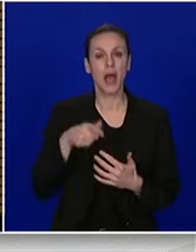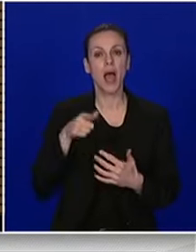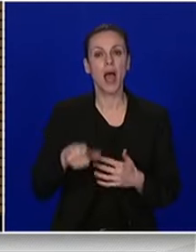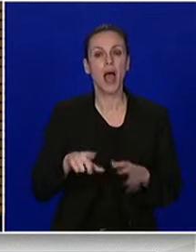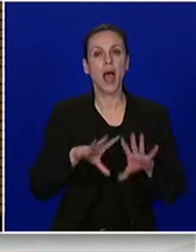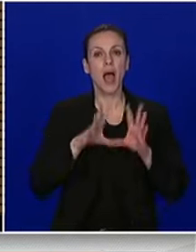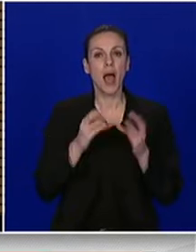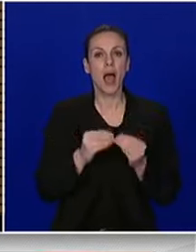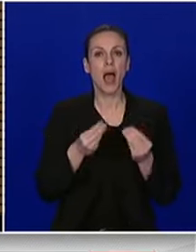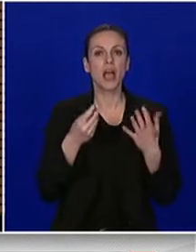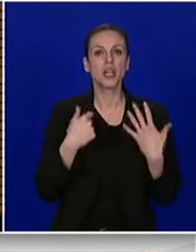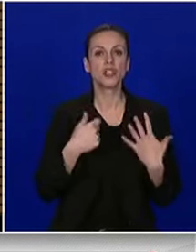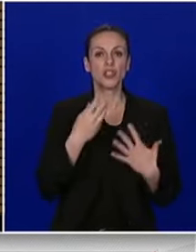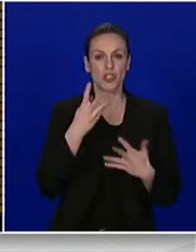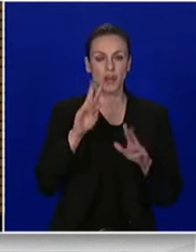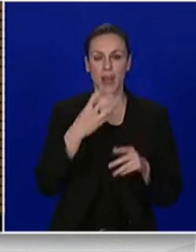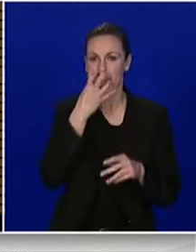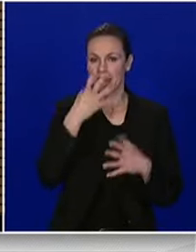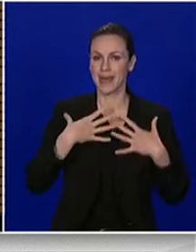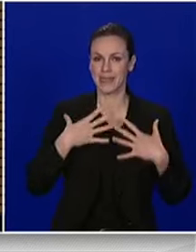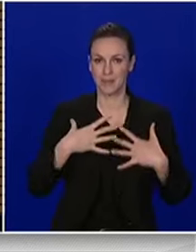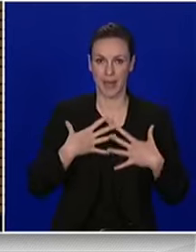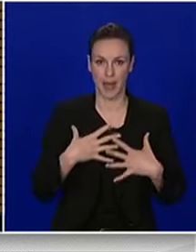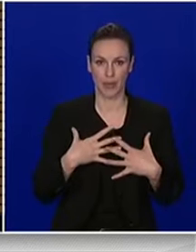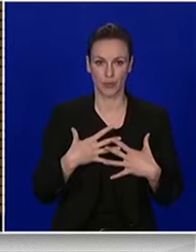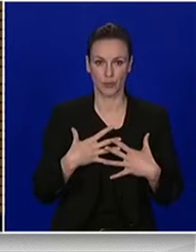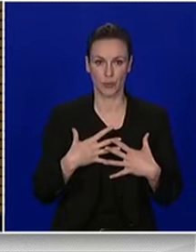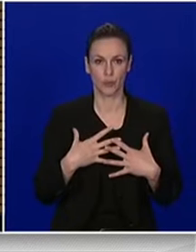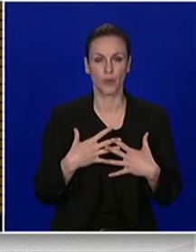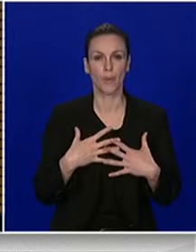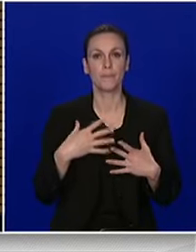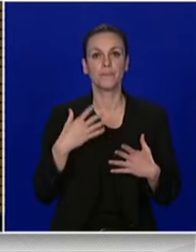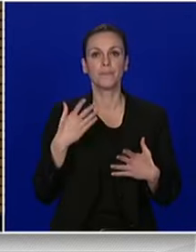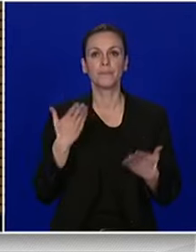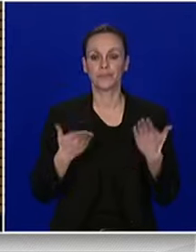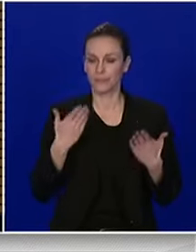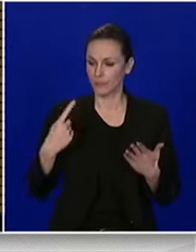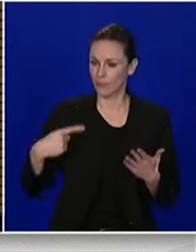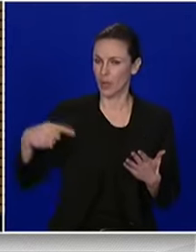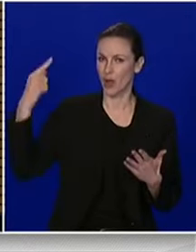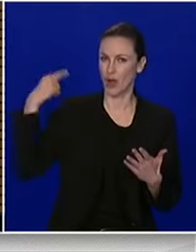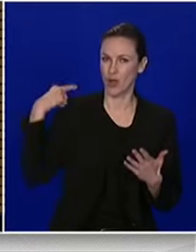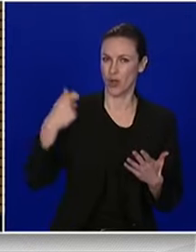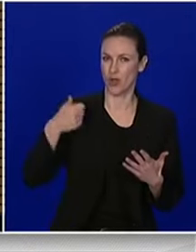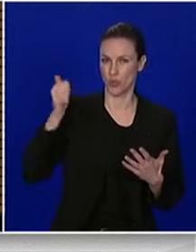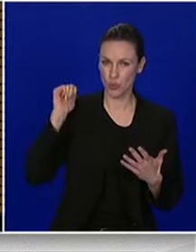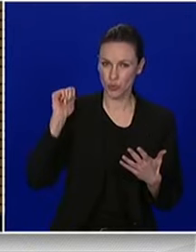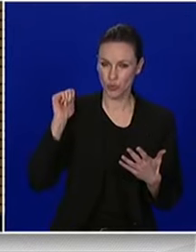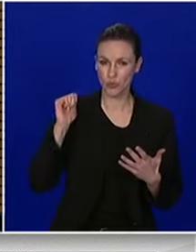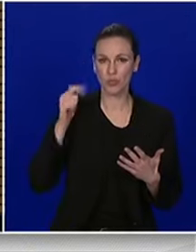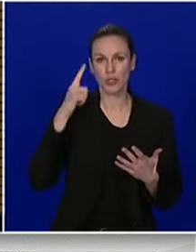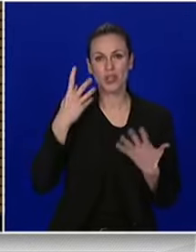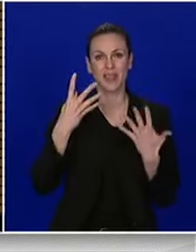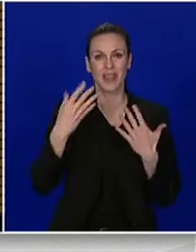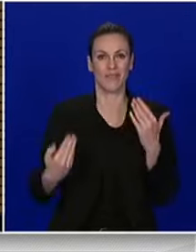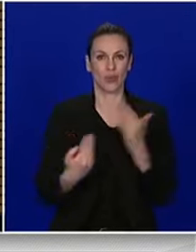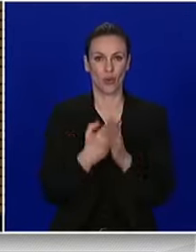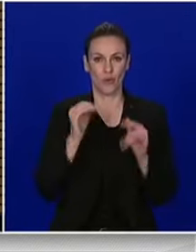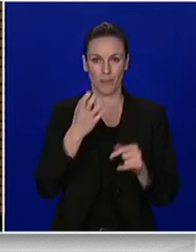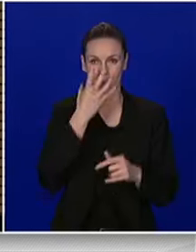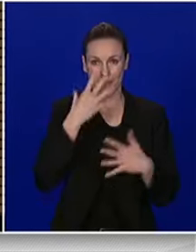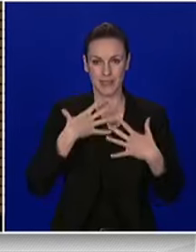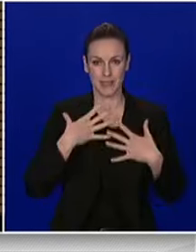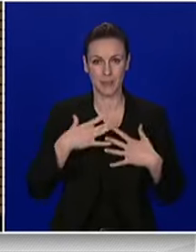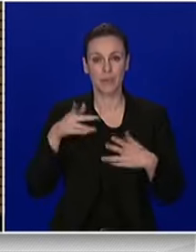su 64 na respiratoru. U odnosu na prethodni dan, to je 9 novih.